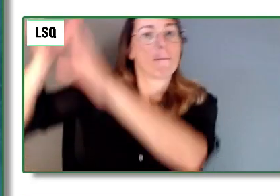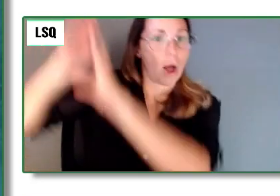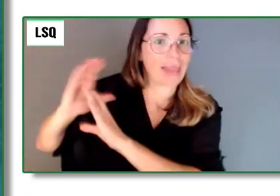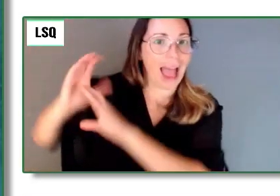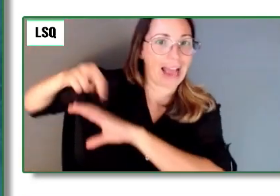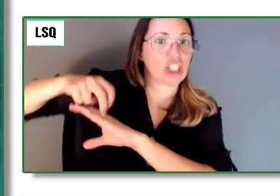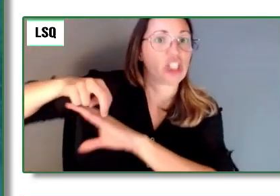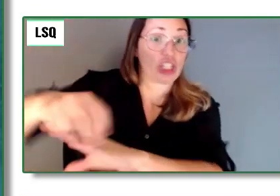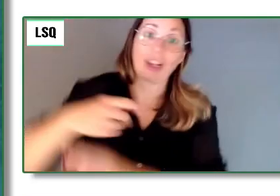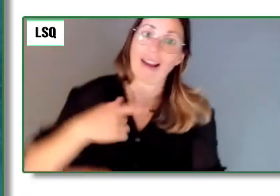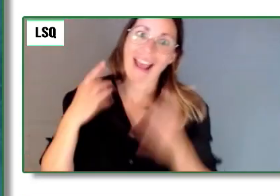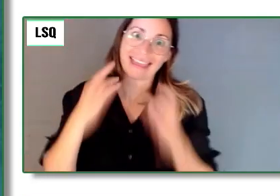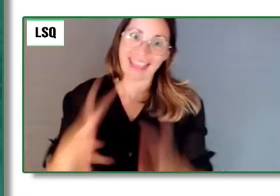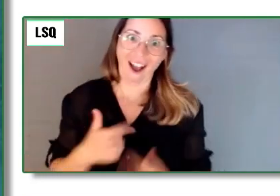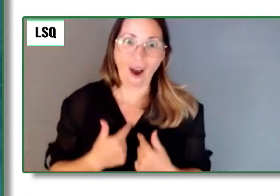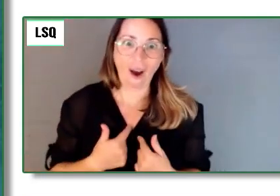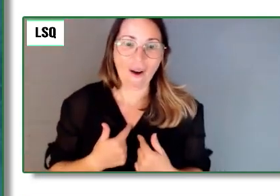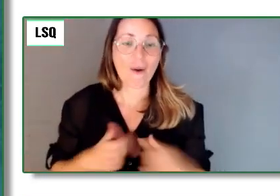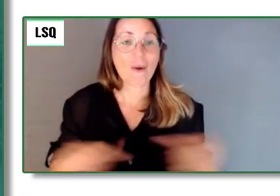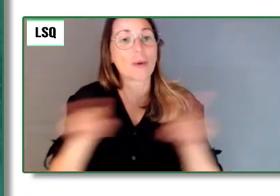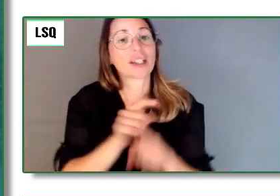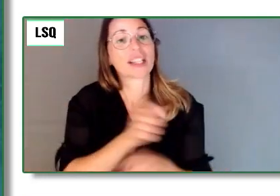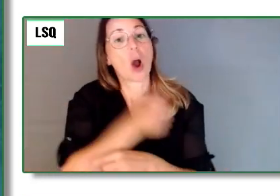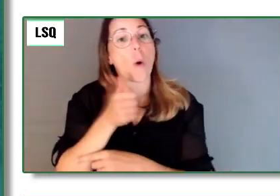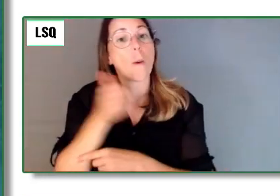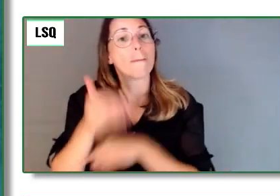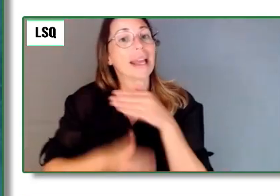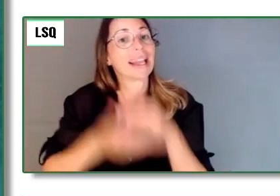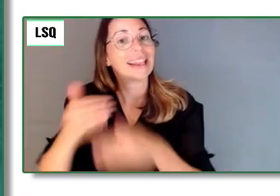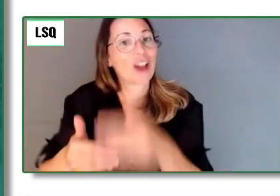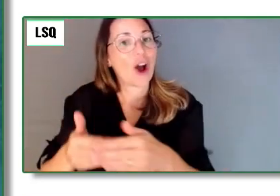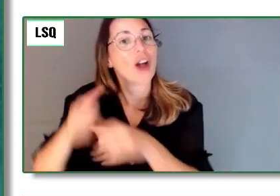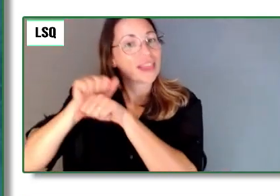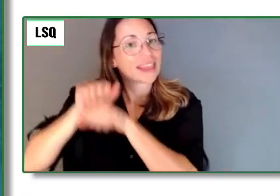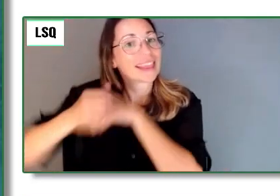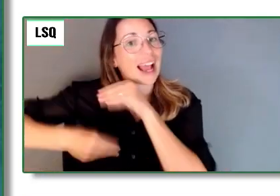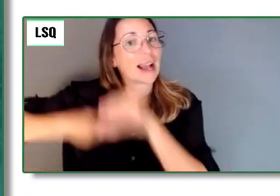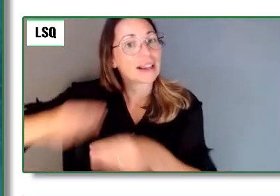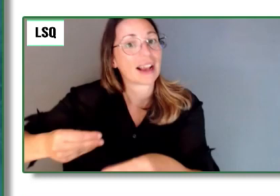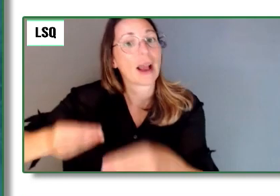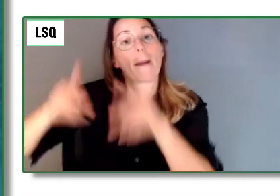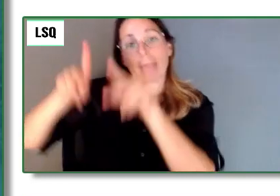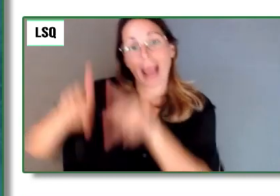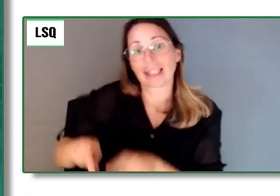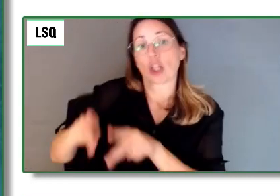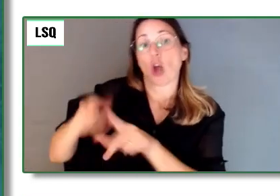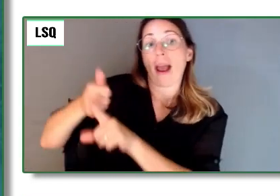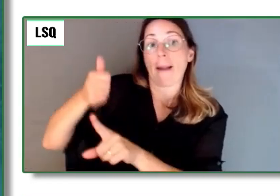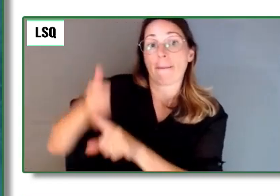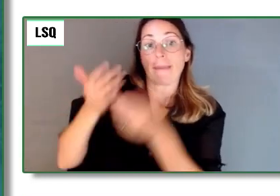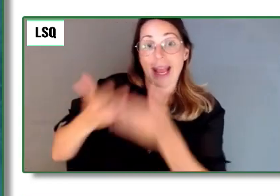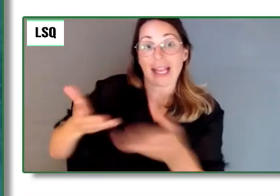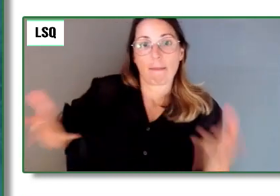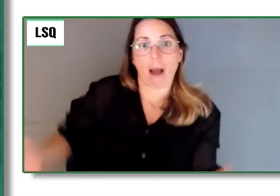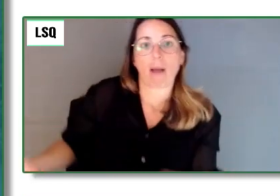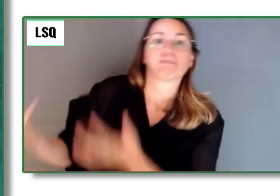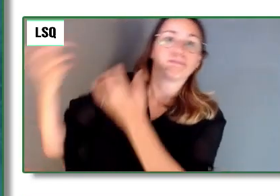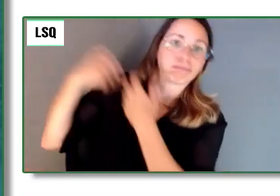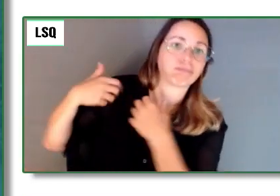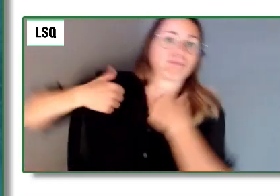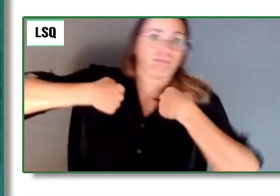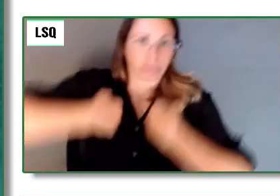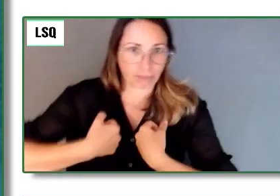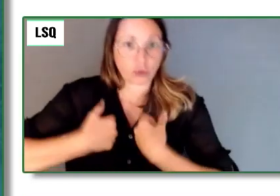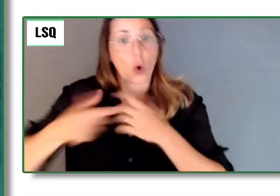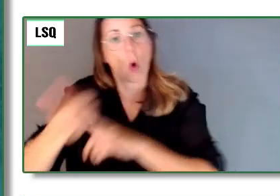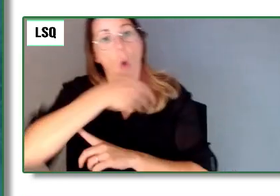personne aveugle, vous avez un canot que vous portez sur la tête, ça peut être difficile, il peut y avoir des obstacles. Donc, c'est deux personnes qui portent